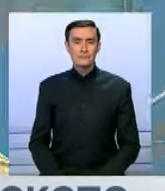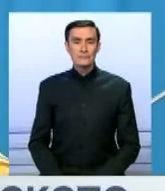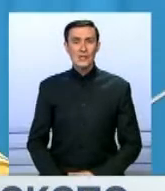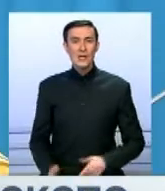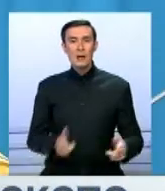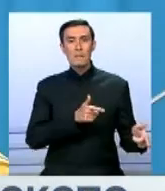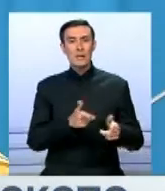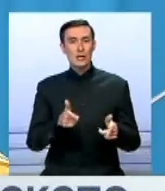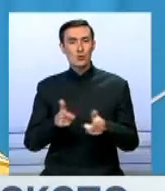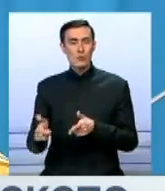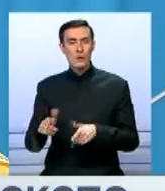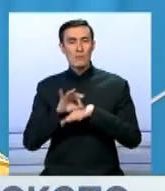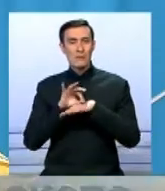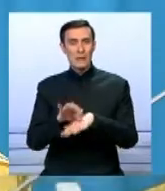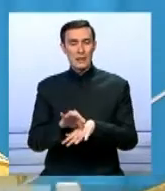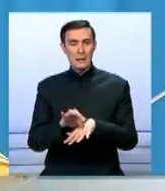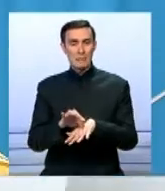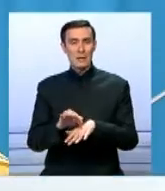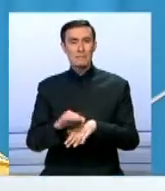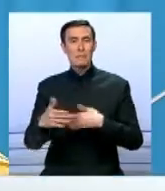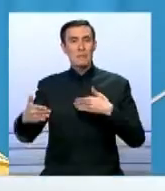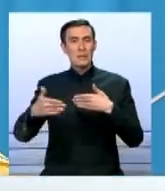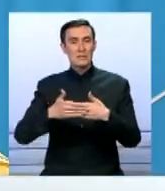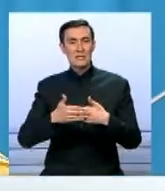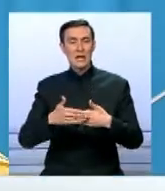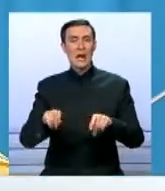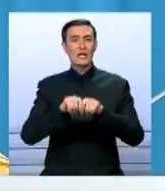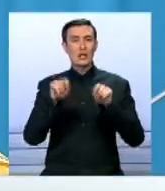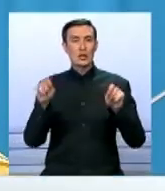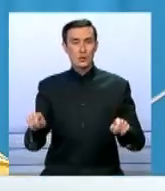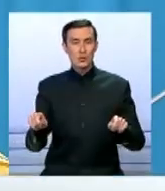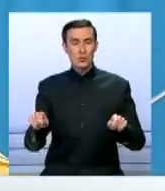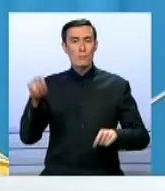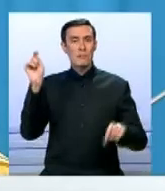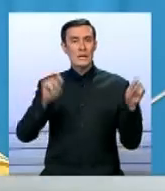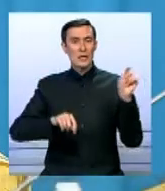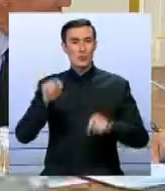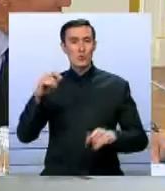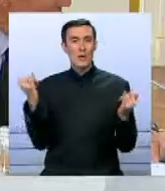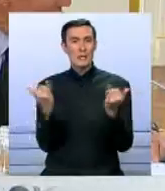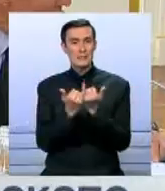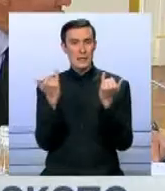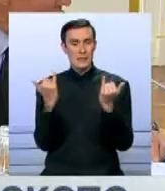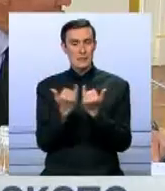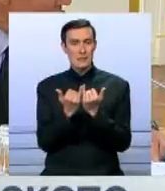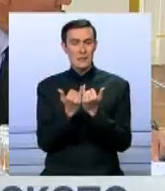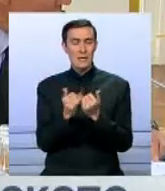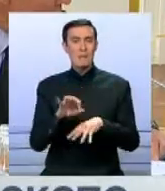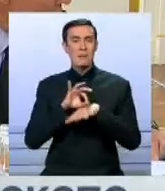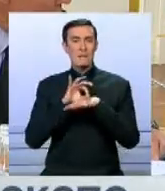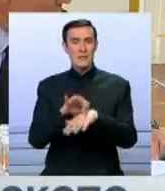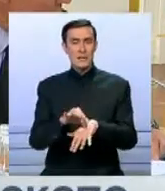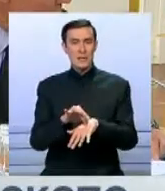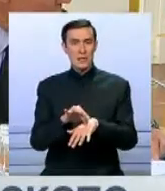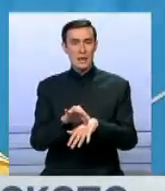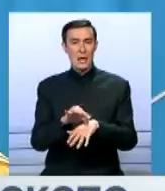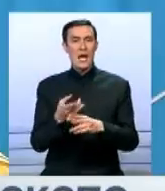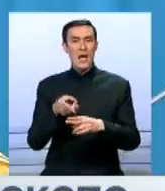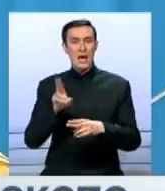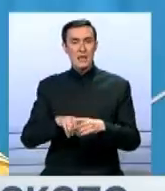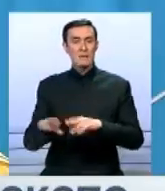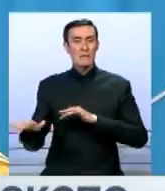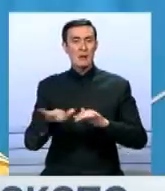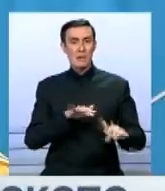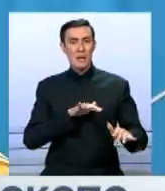Подготовка прошла, мы вплотную подошли к открытию, приезду гостей и проведению самого